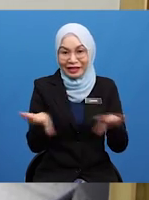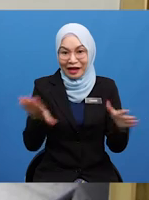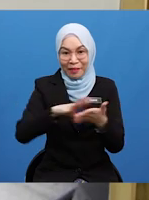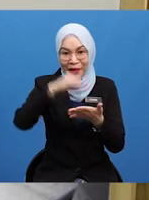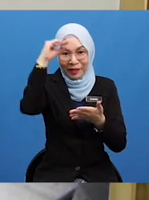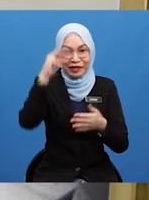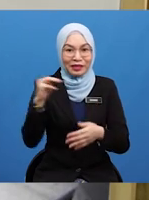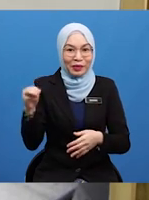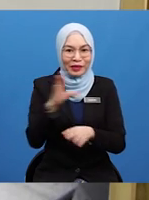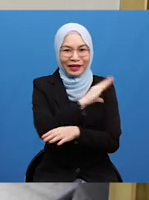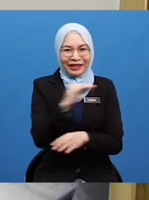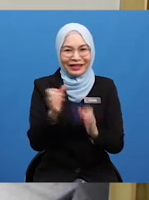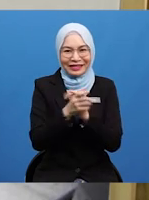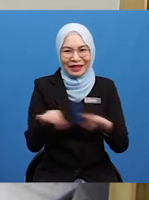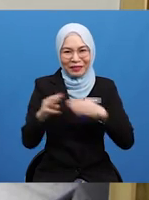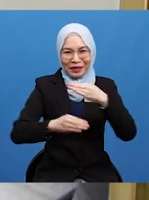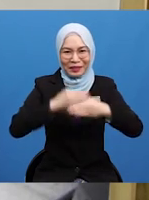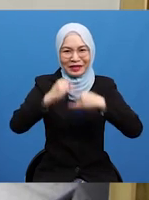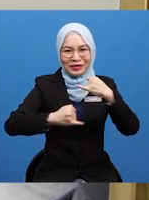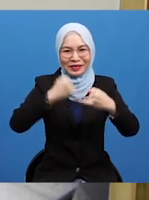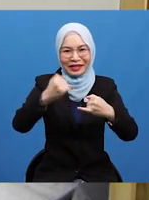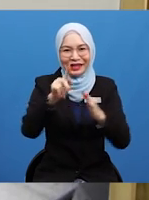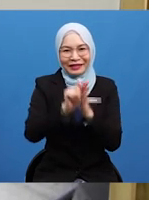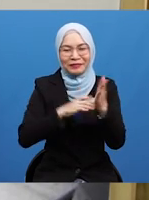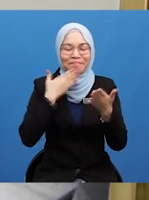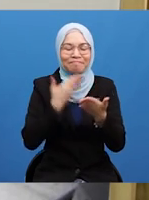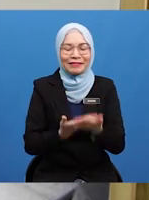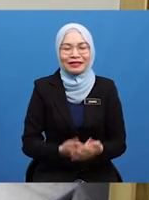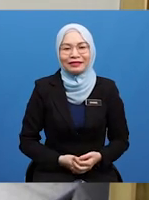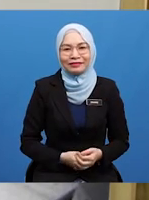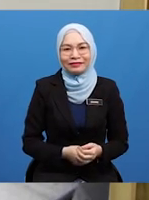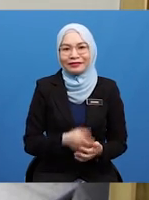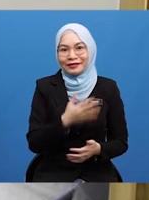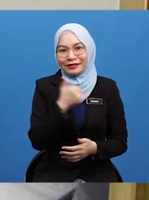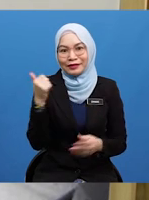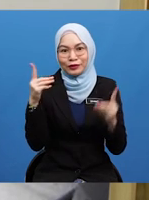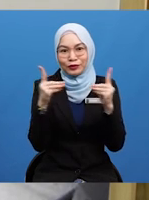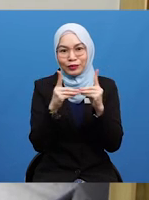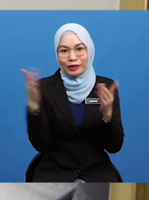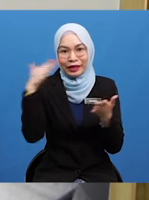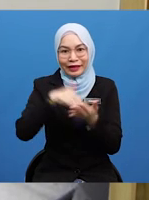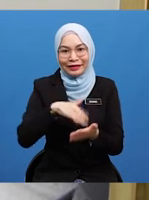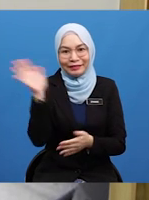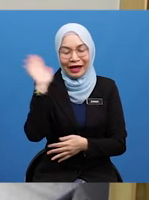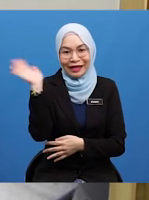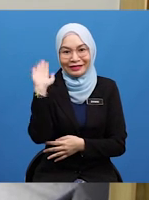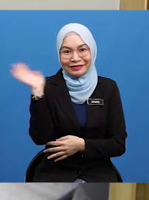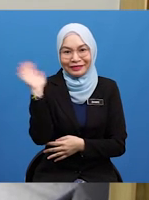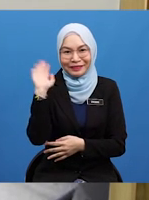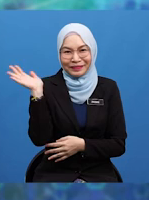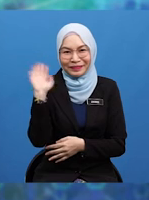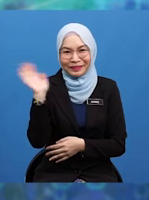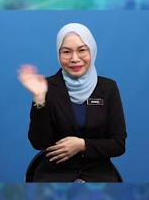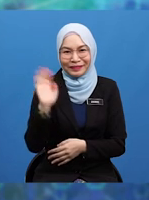murid-murid dan selamat maju jaya. Terbaik. Semoga kita berjumpa lagi di lain hari. Bye-bye.